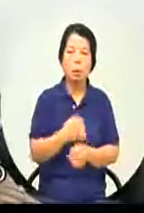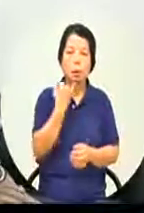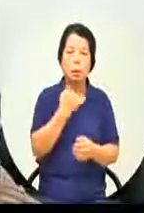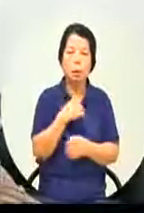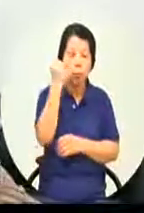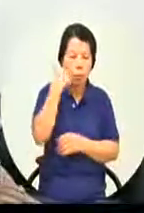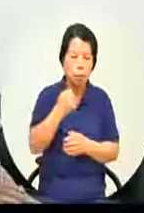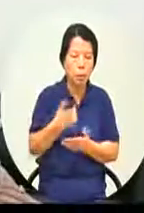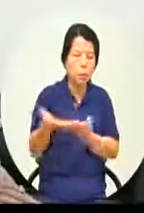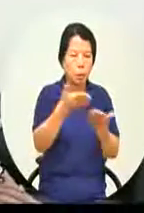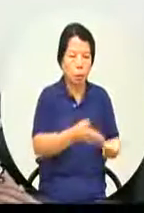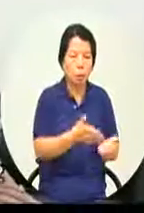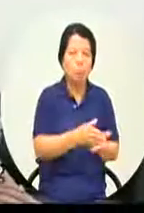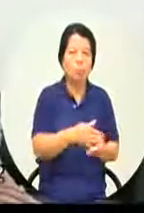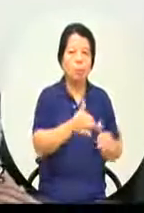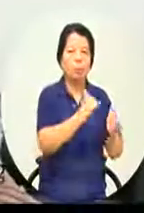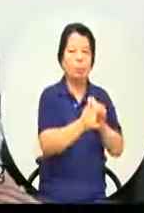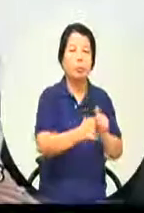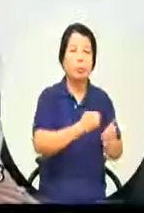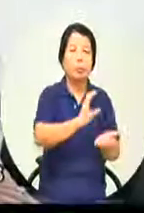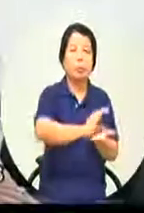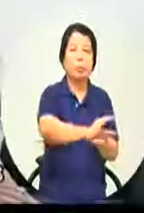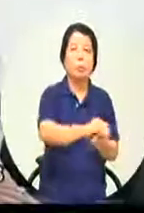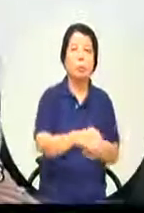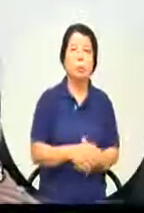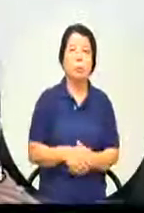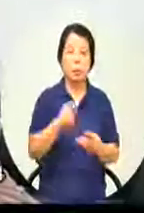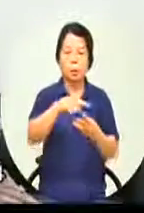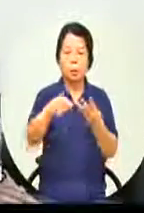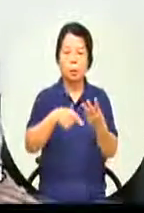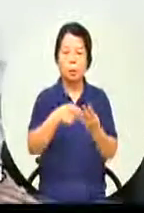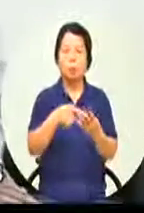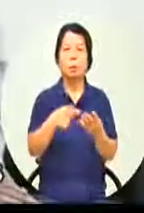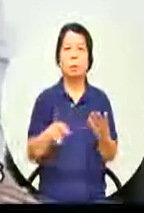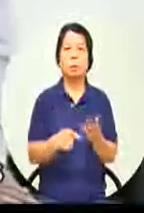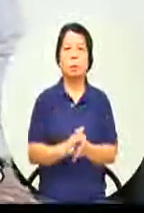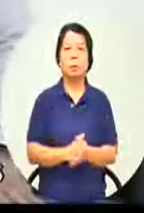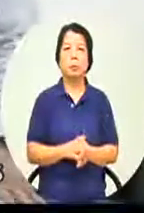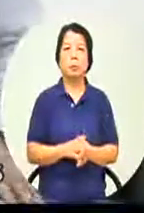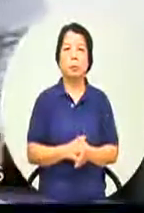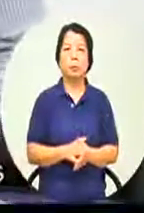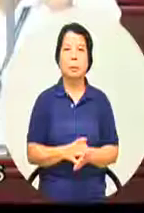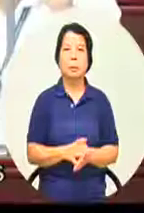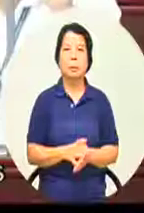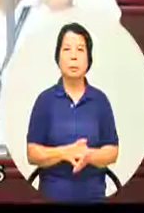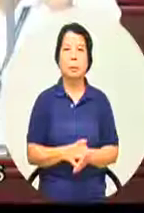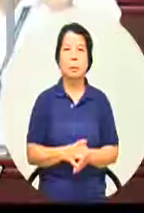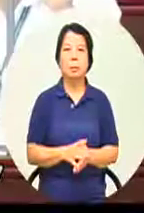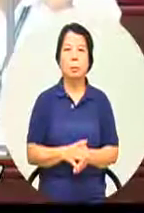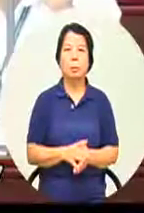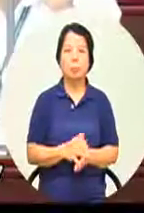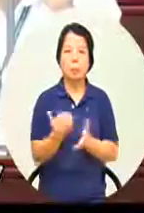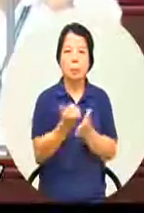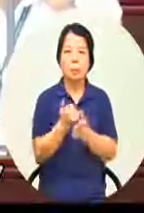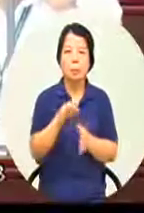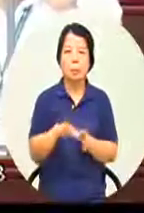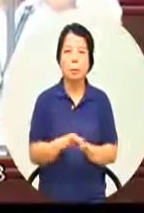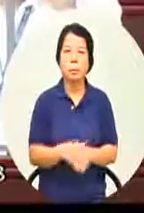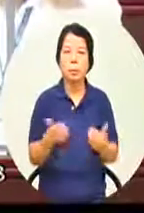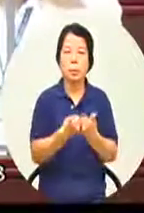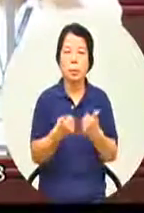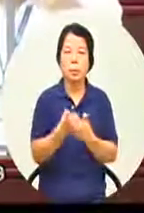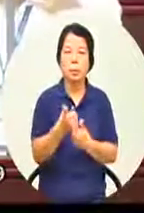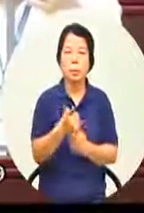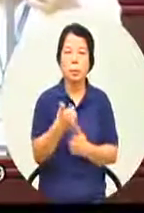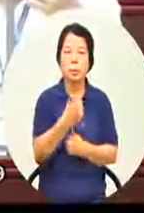民来使用 的停车空间，就这几个面向来说的话。 对，是刚才议员所提到的